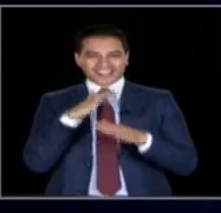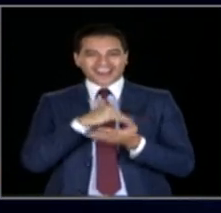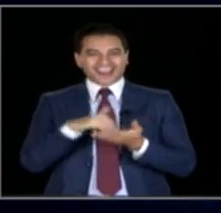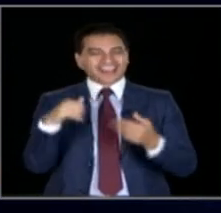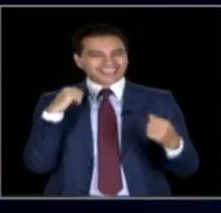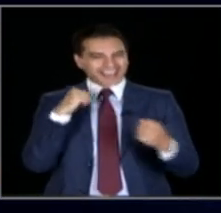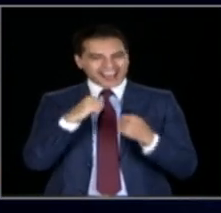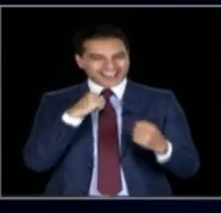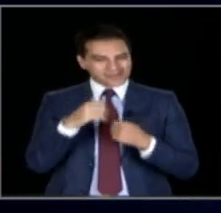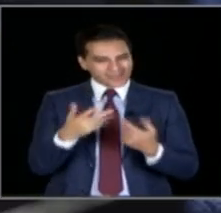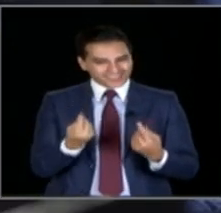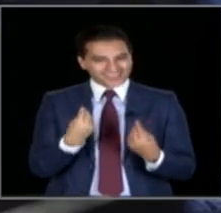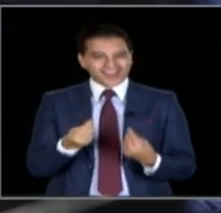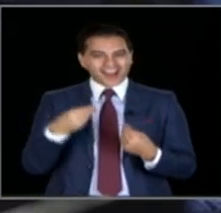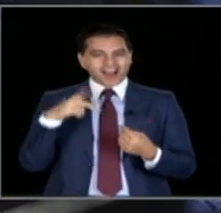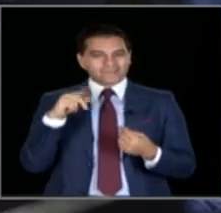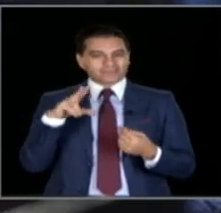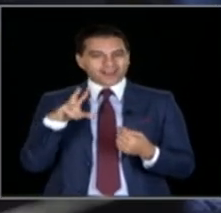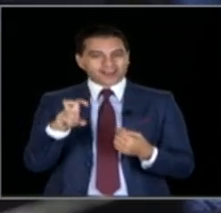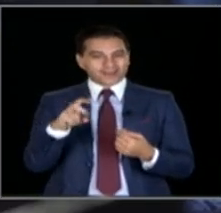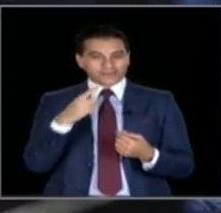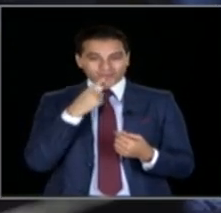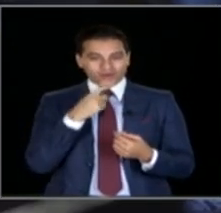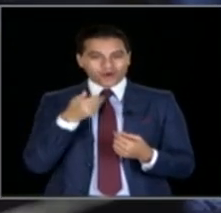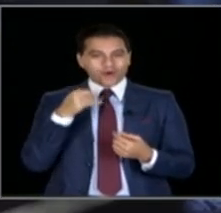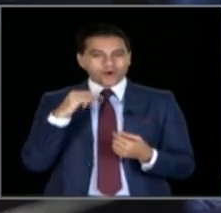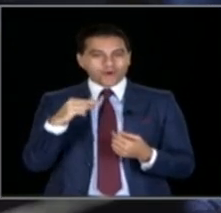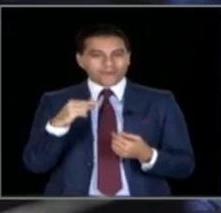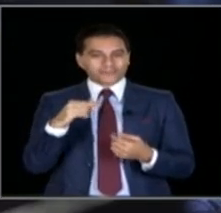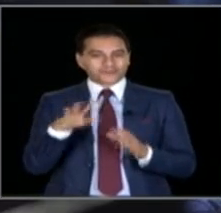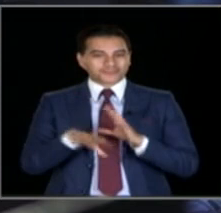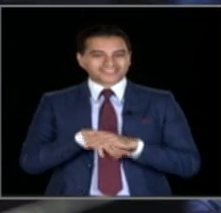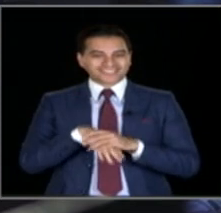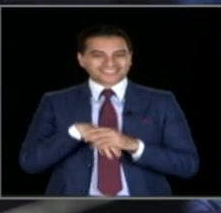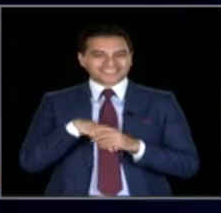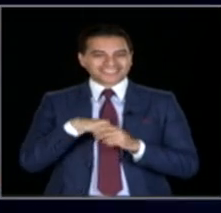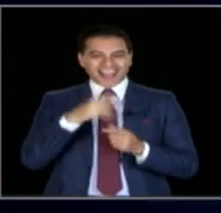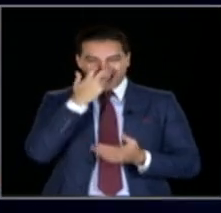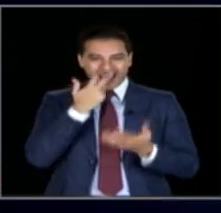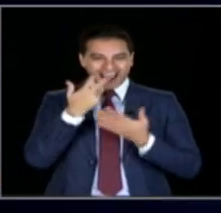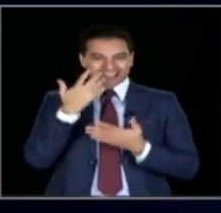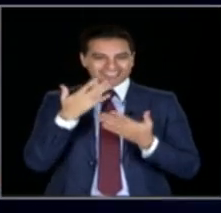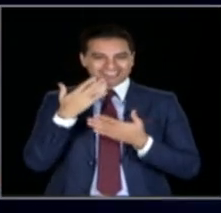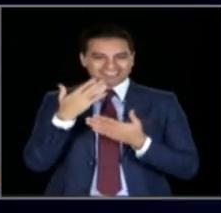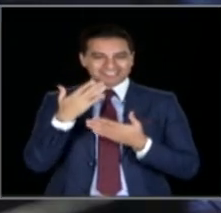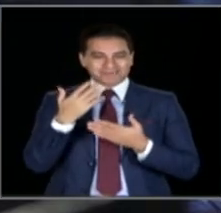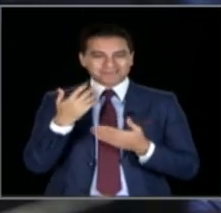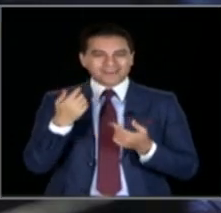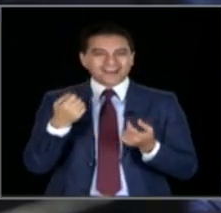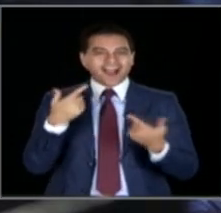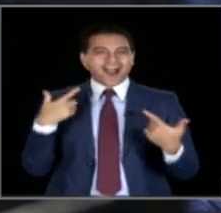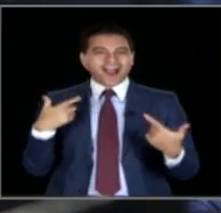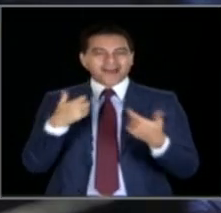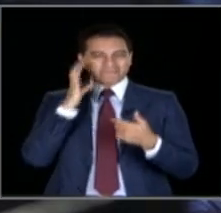الله مالك عبد الله يعني احنا مش ناقصين حمل ايه احمص يخش لنا في العنايات الحربيه انا اتدخت. اه تخيل مثلا اظن